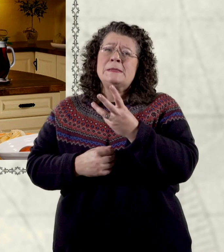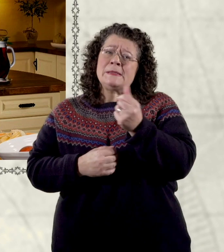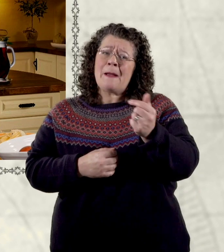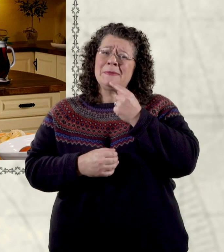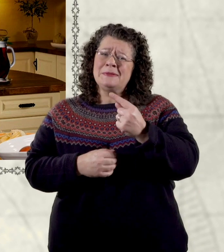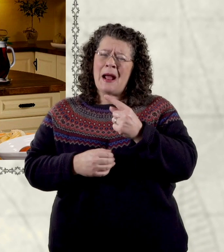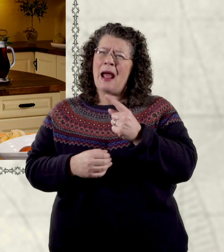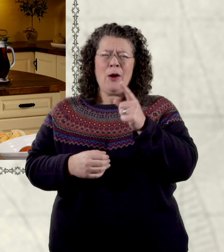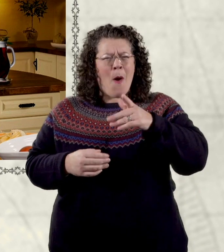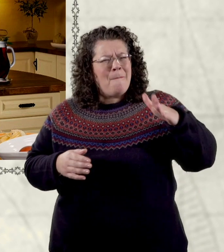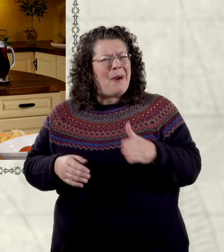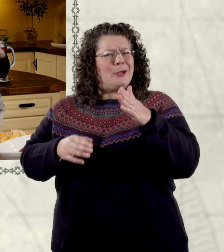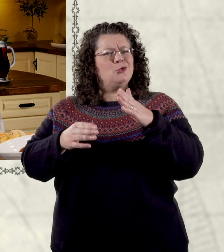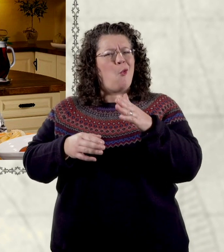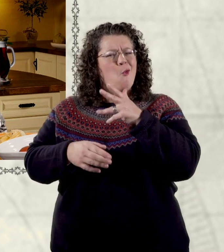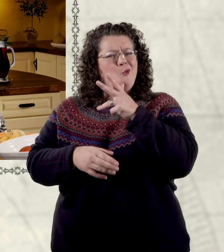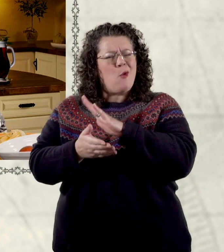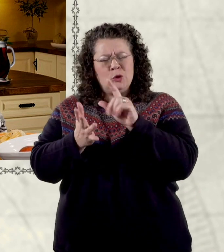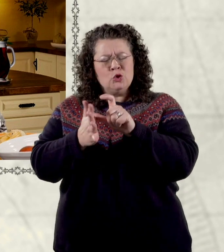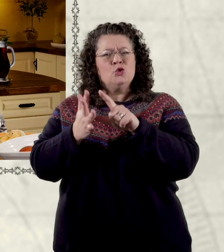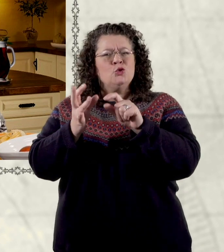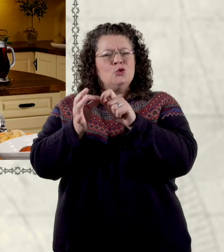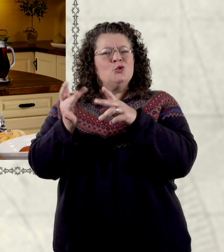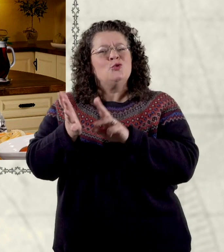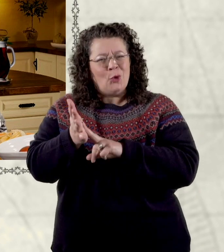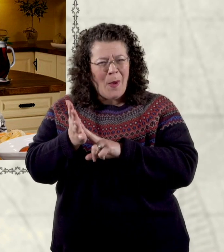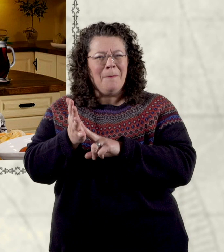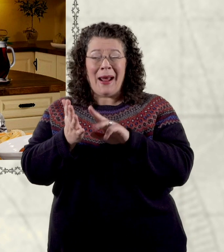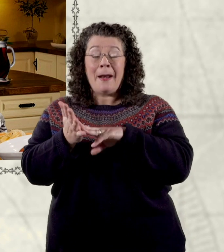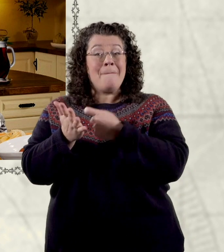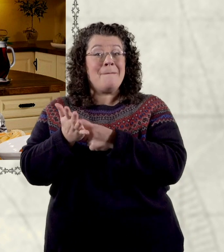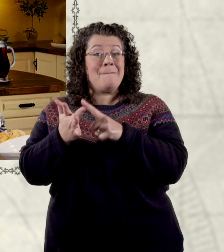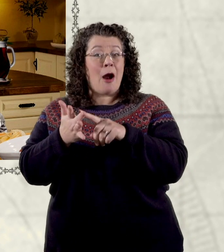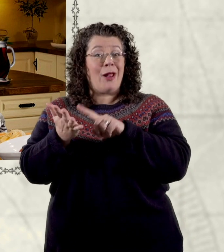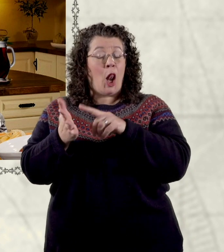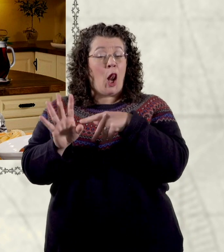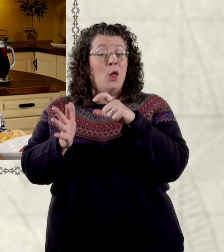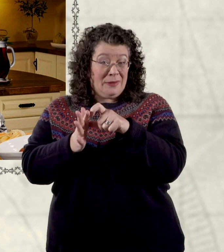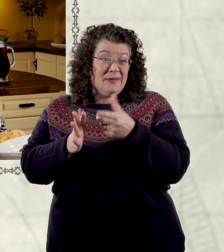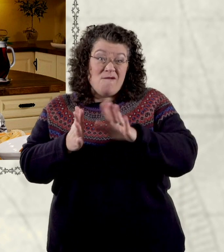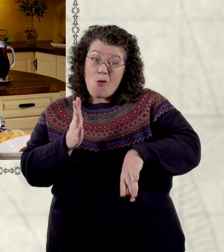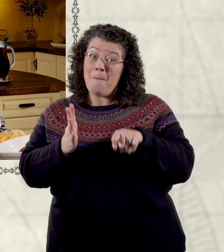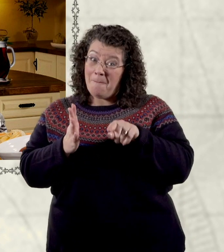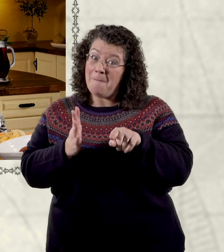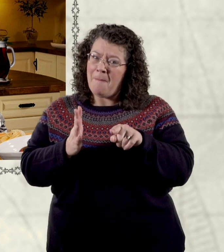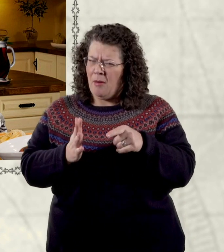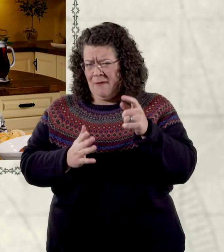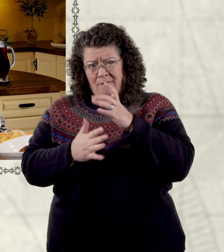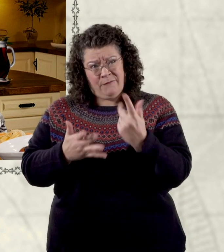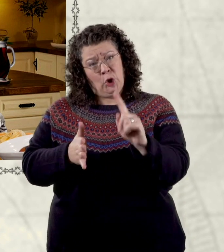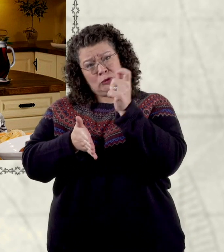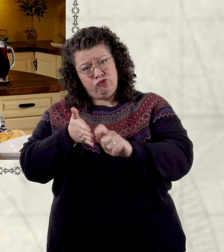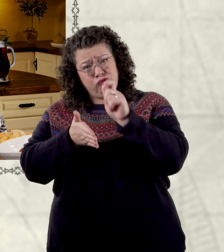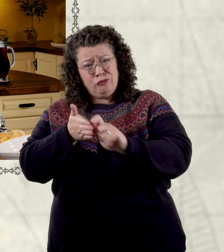Mae rhai yn dweud mae o fanna ddaeth y ceffyl pantomaim, Dobin, yn ogystal â'r fari Lwyd.